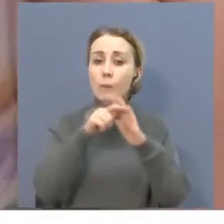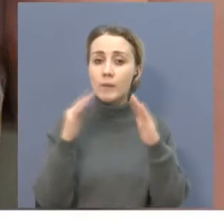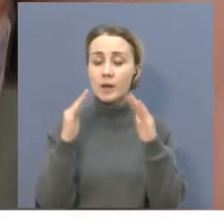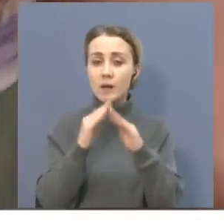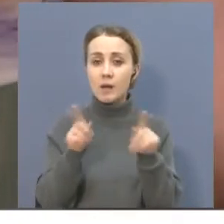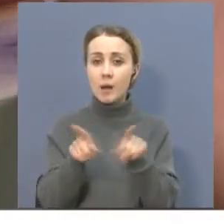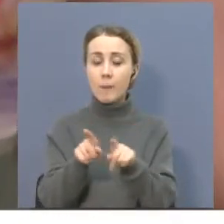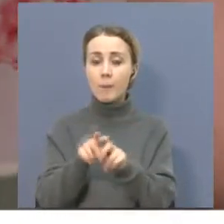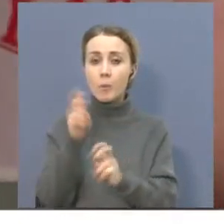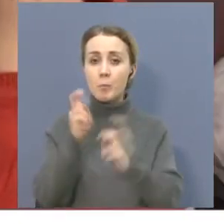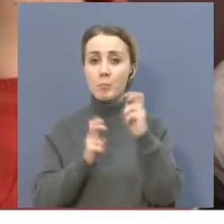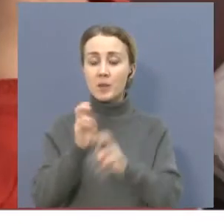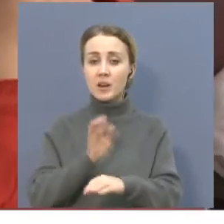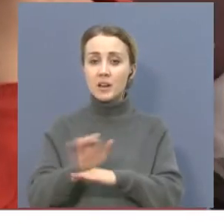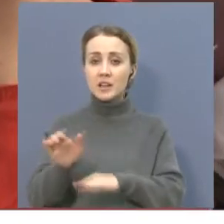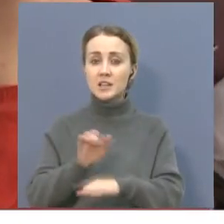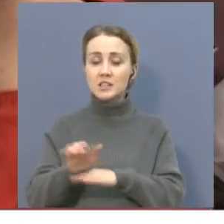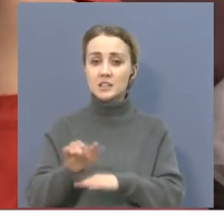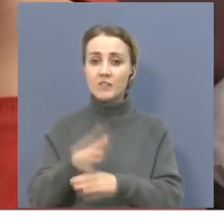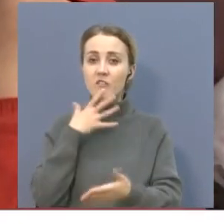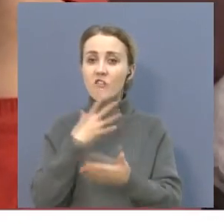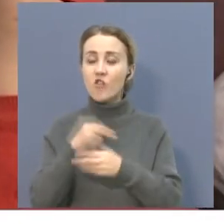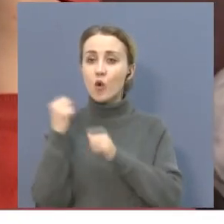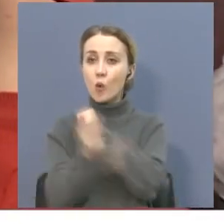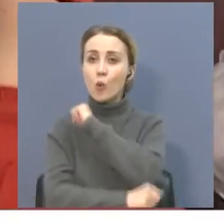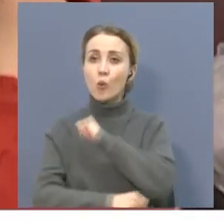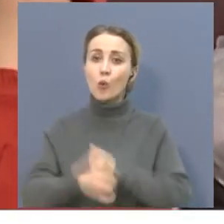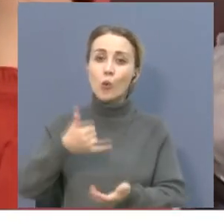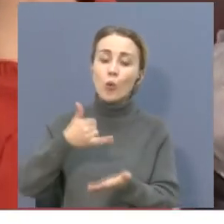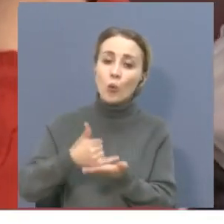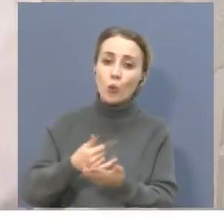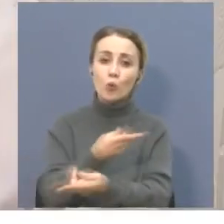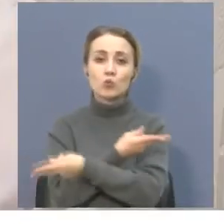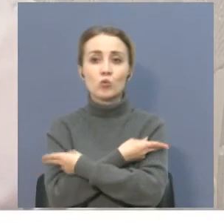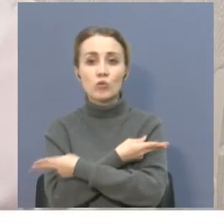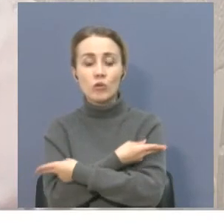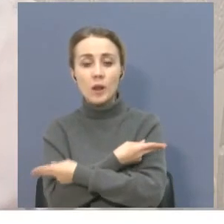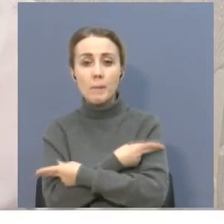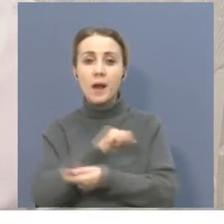қасірет пен қайғыға толы кезеңді жас кәсіпкер бір сәтте ұмытқан емес.